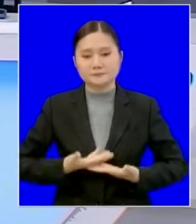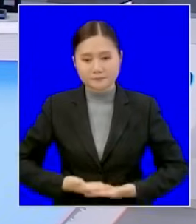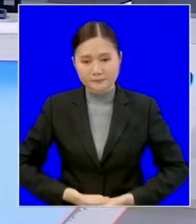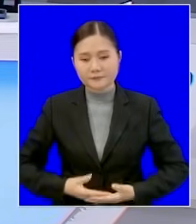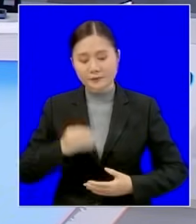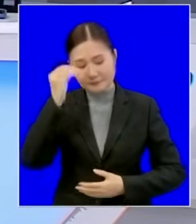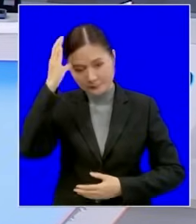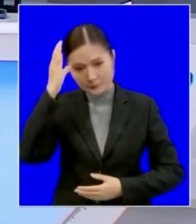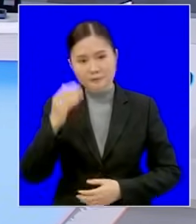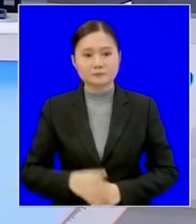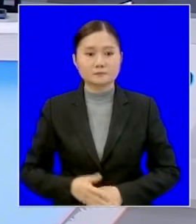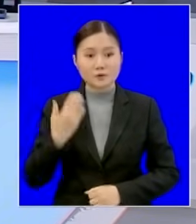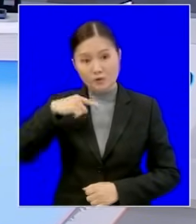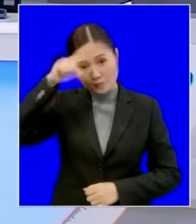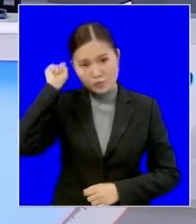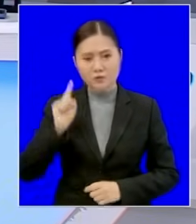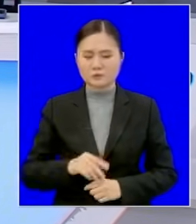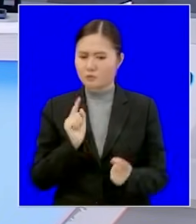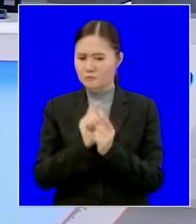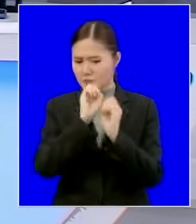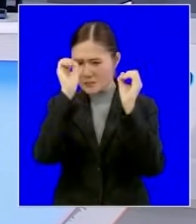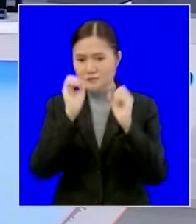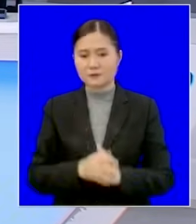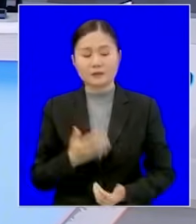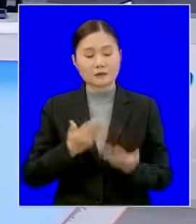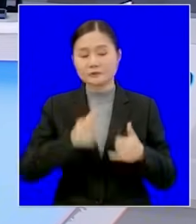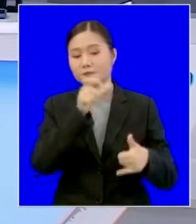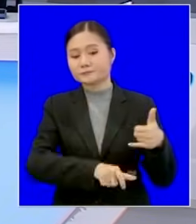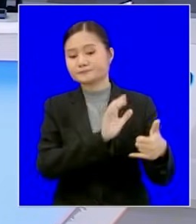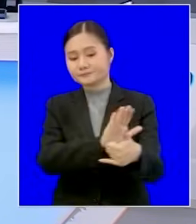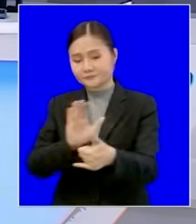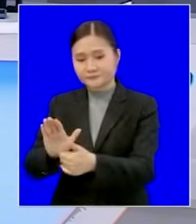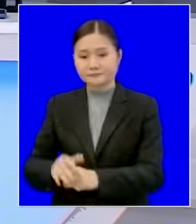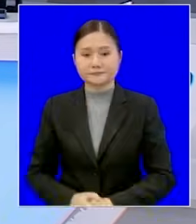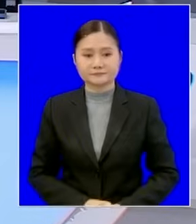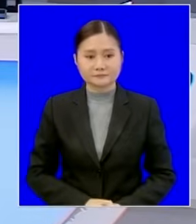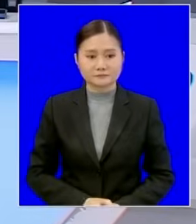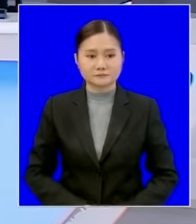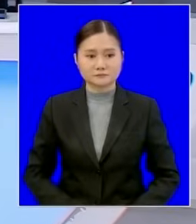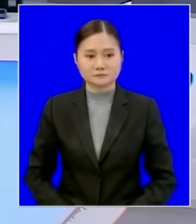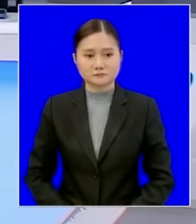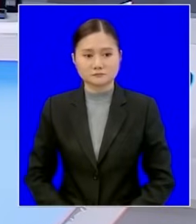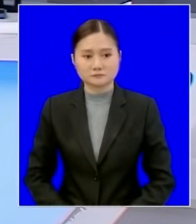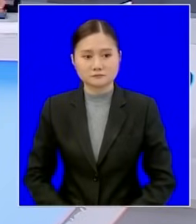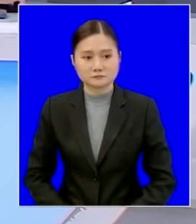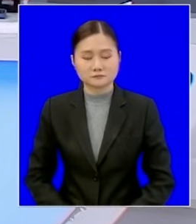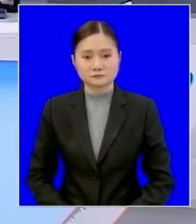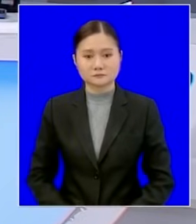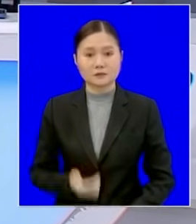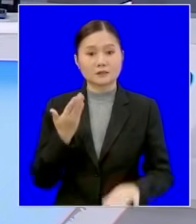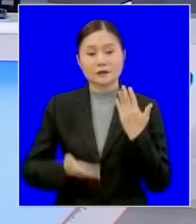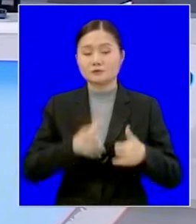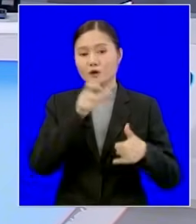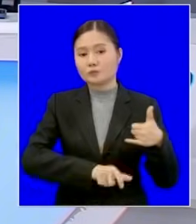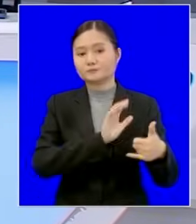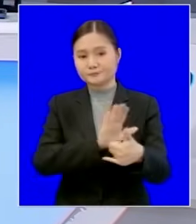า ก็เคยบวชเนนแล้วก็บวชพระก็ไม่เคยเจอนะ มันแล้วแต่คนละมั้ง เจอ เจอเหรอ เห็นไหมเจอเสียง แล้วแต่คน แล้วแต่